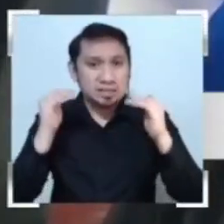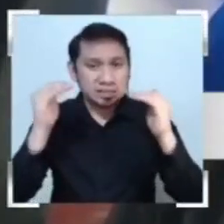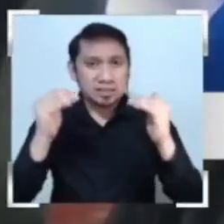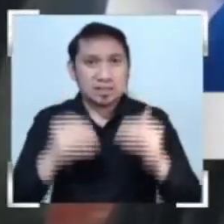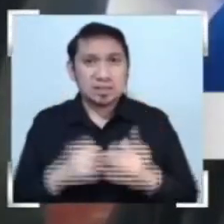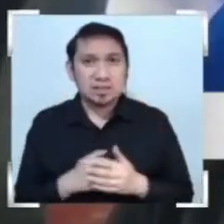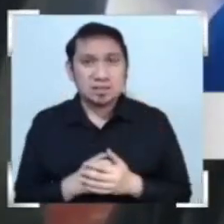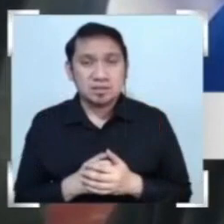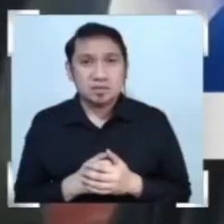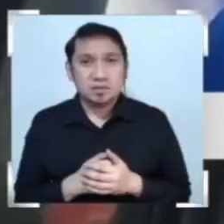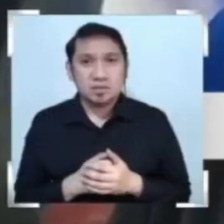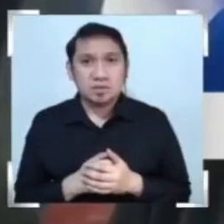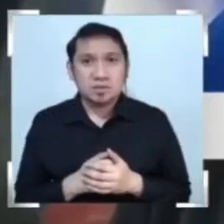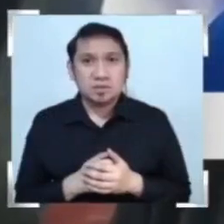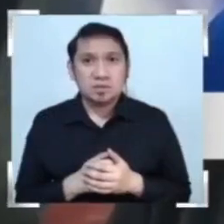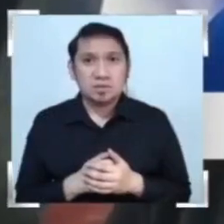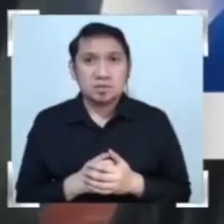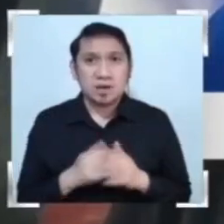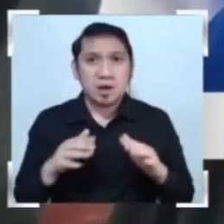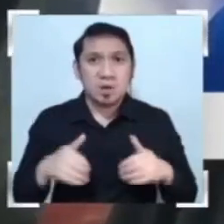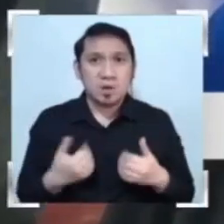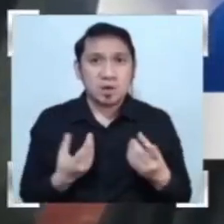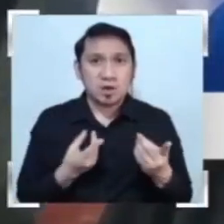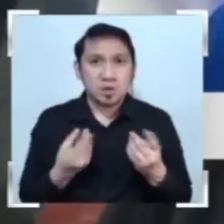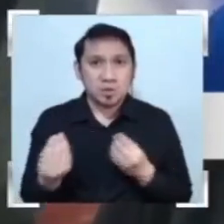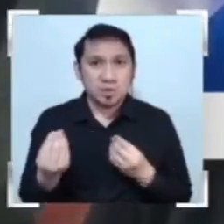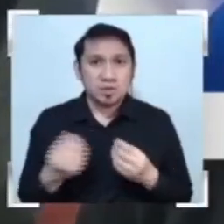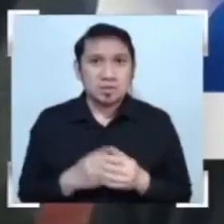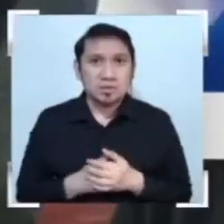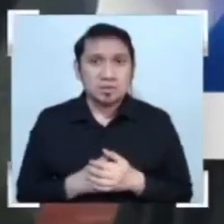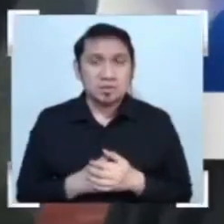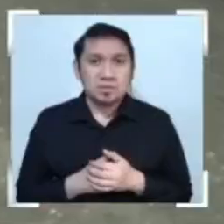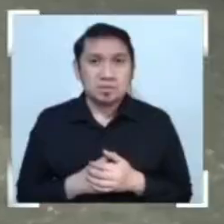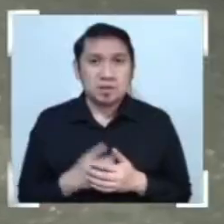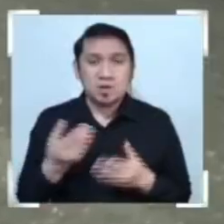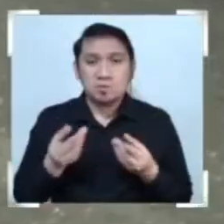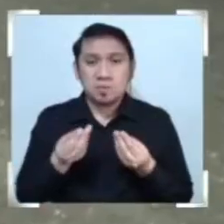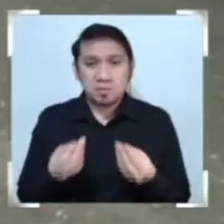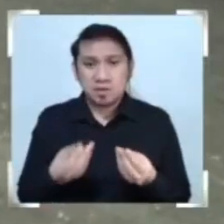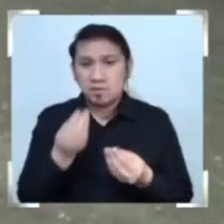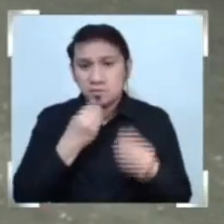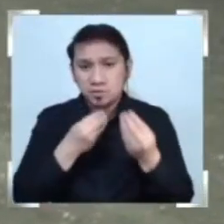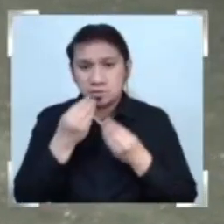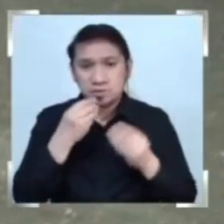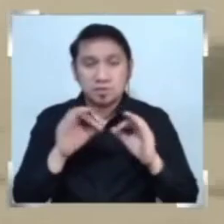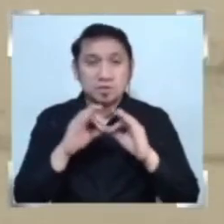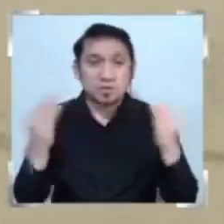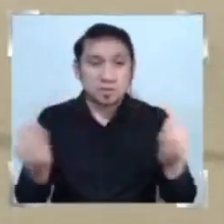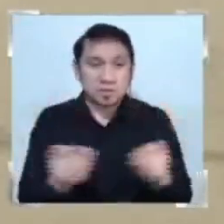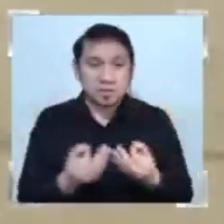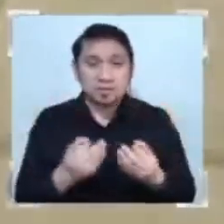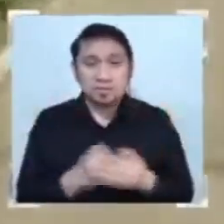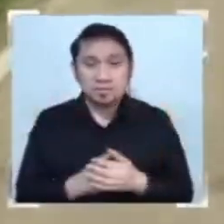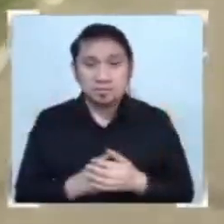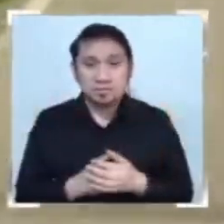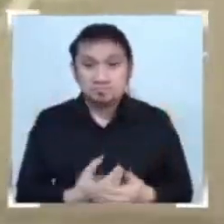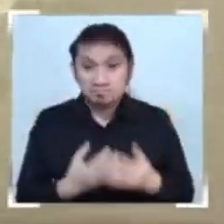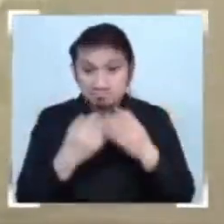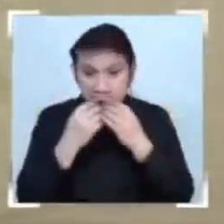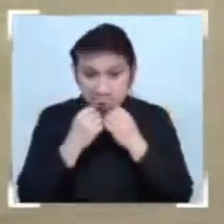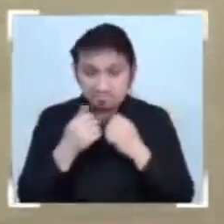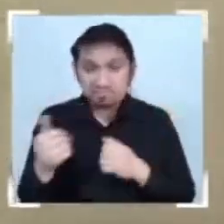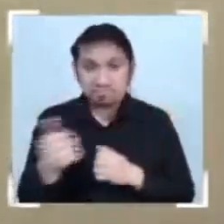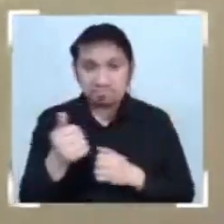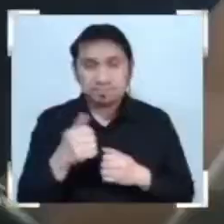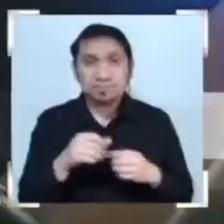Montat na lang may biyahe, montat mo, may kami may mo, ano may kwan mo sa pamilya na muna. Para makatipid sa pasahe, nagbibisikleta rin muna